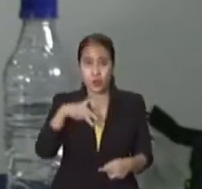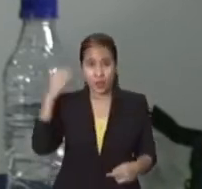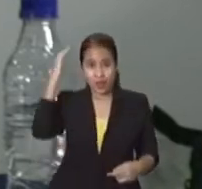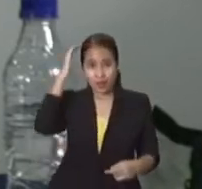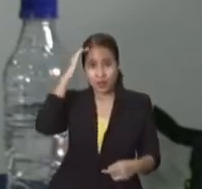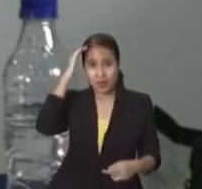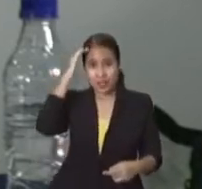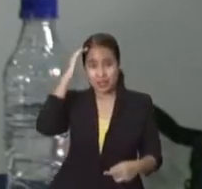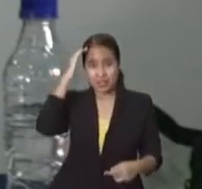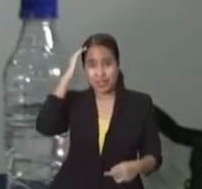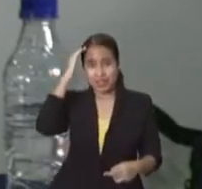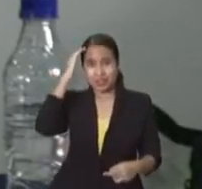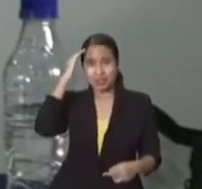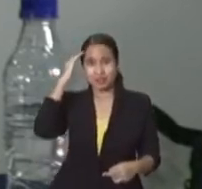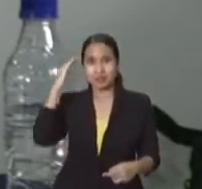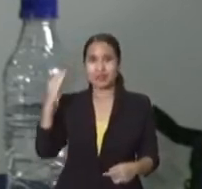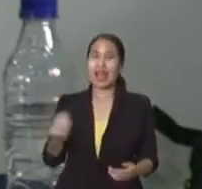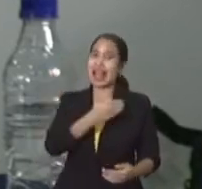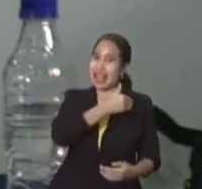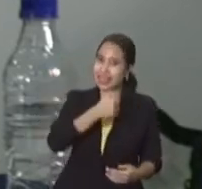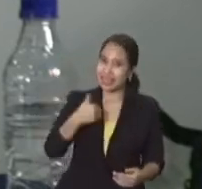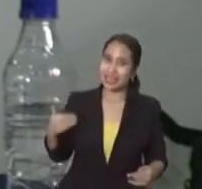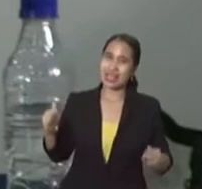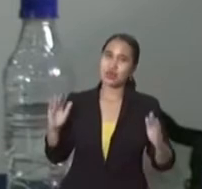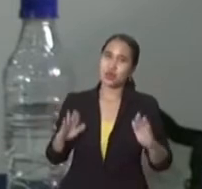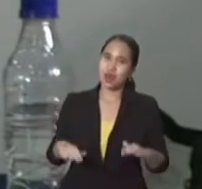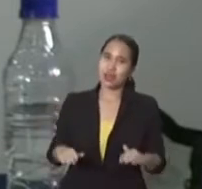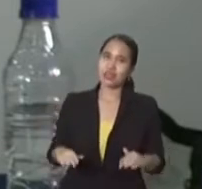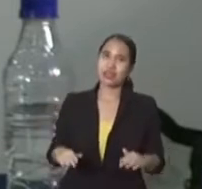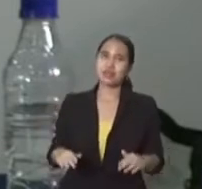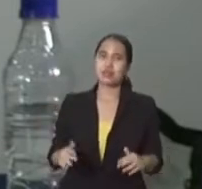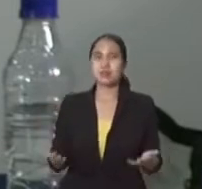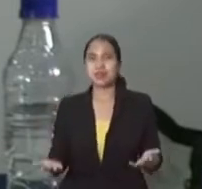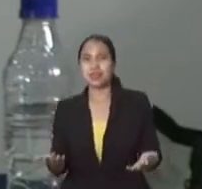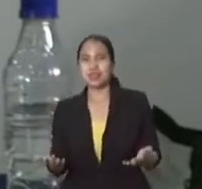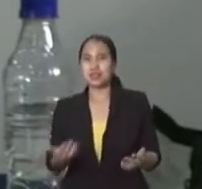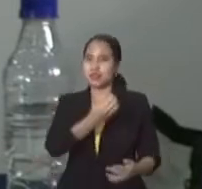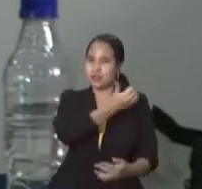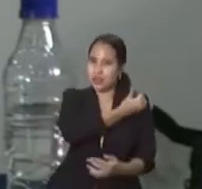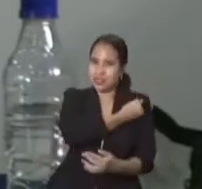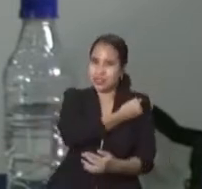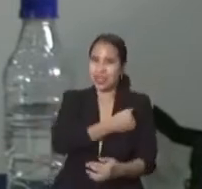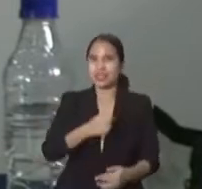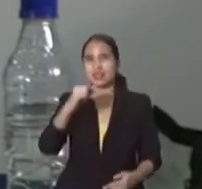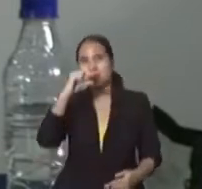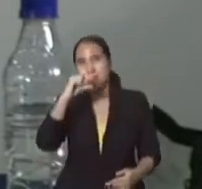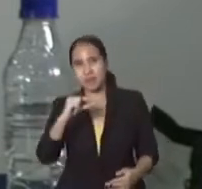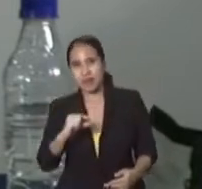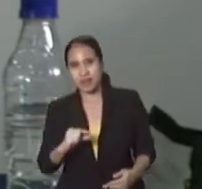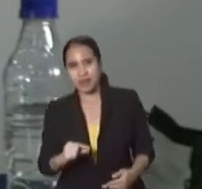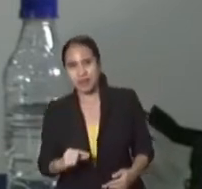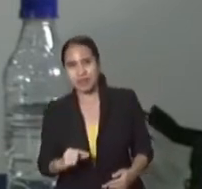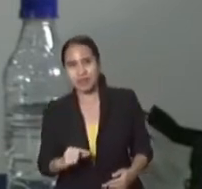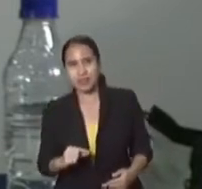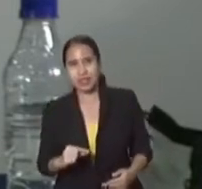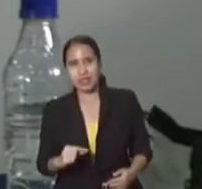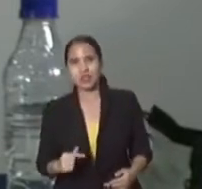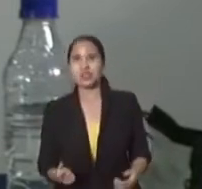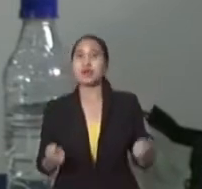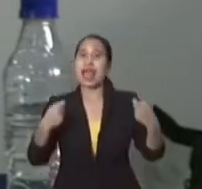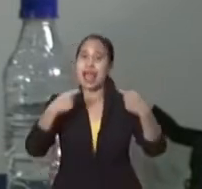maar moet je ze dan een extra dosis geven? Want die dosis moeten we misschien bewaren voor de mensen die nog helemaal geen dosis hebben